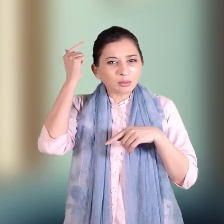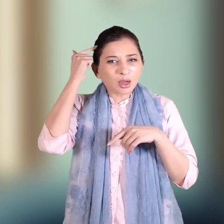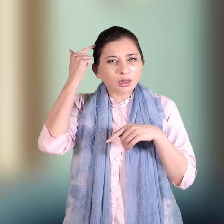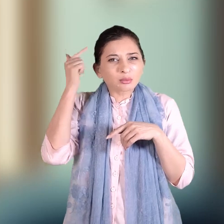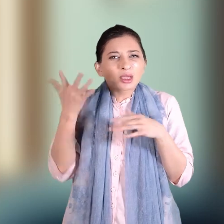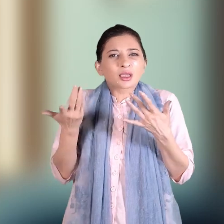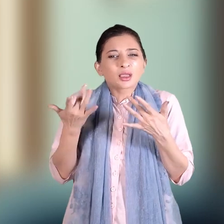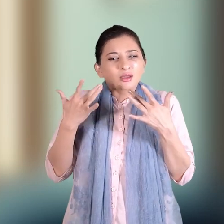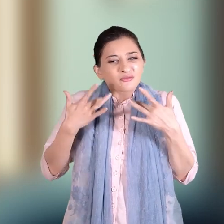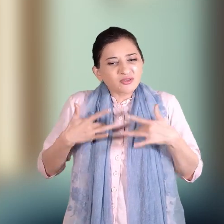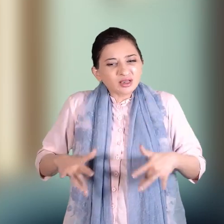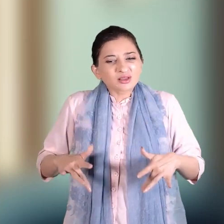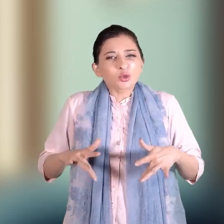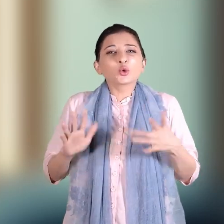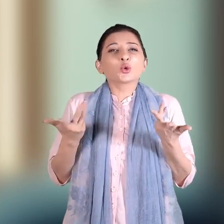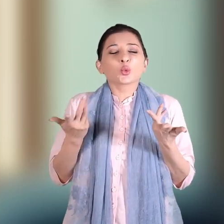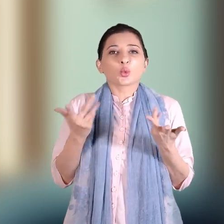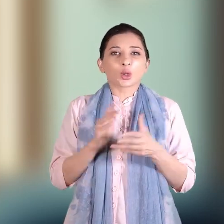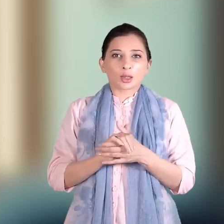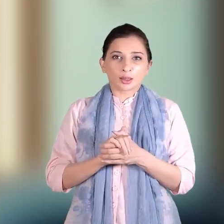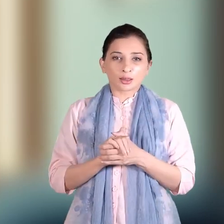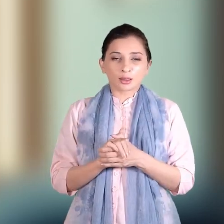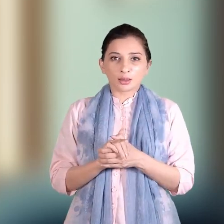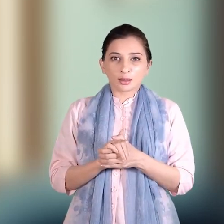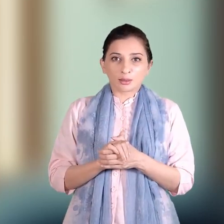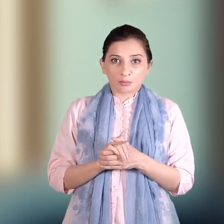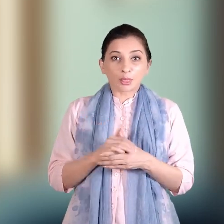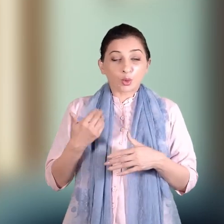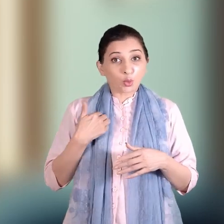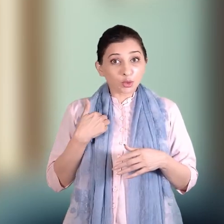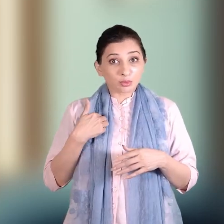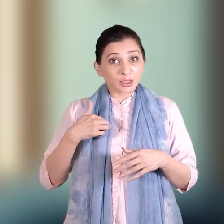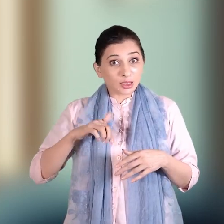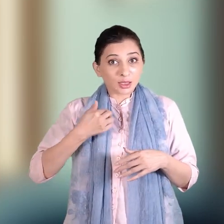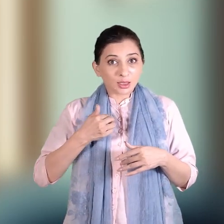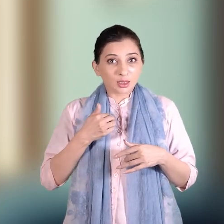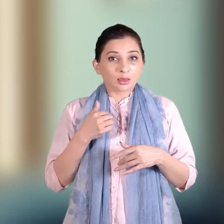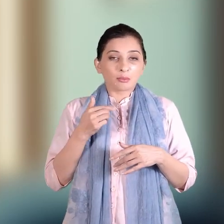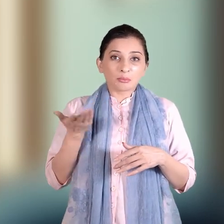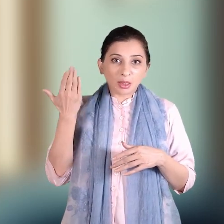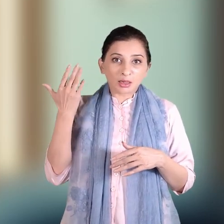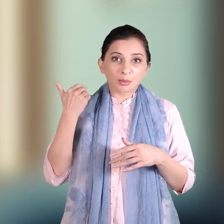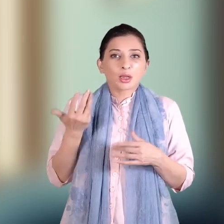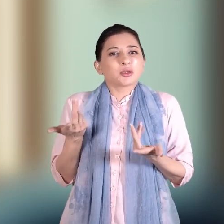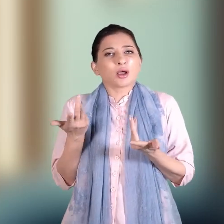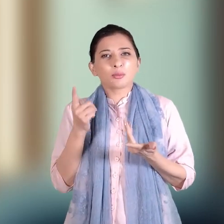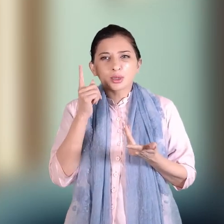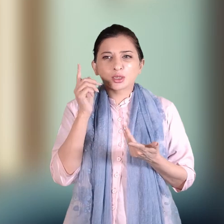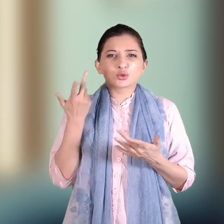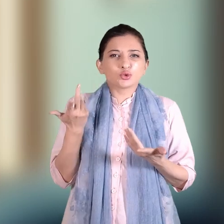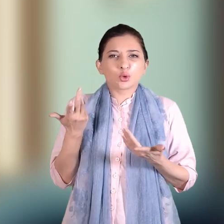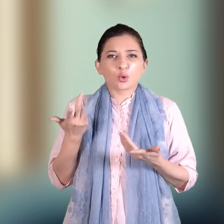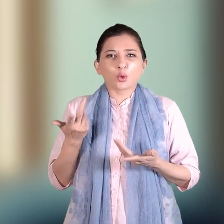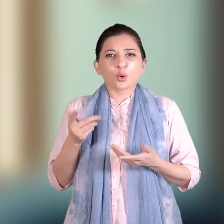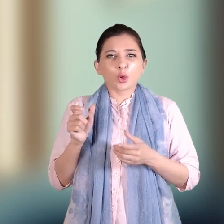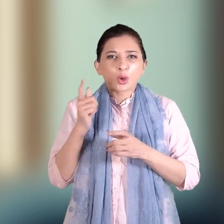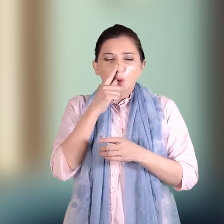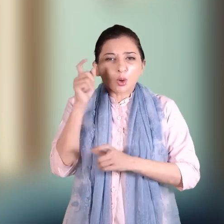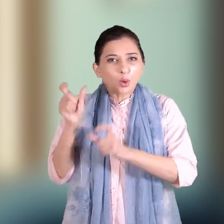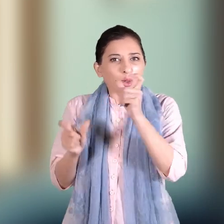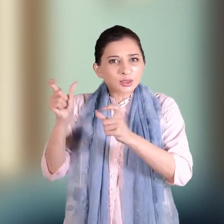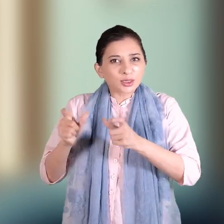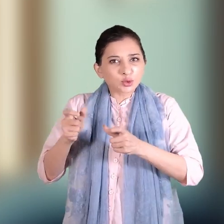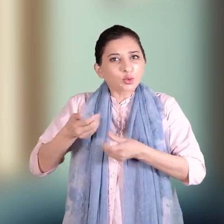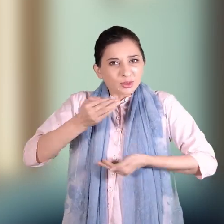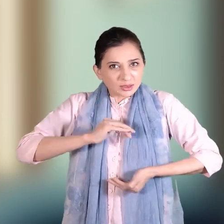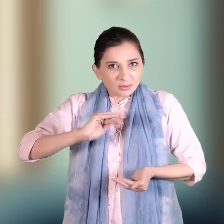time. आपने अक्सर नोटिस किया होगा अपने साथ या mothers, young women who are becoming mothers for the